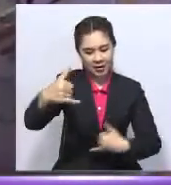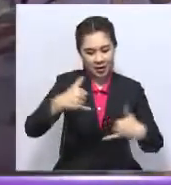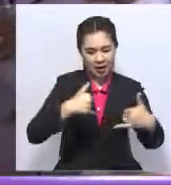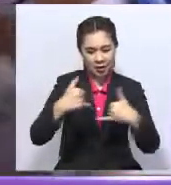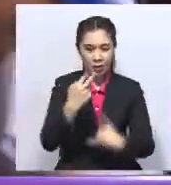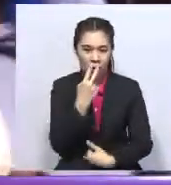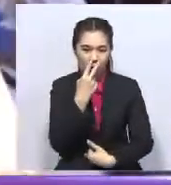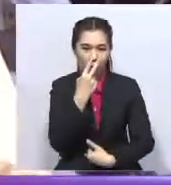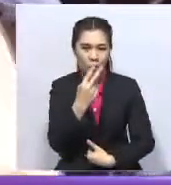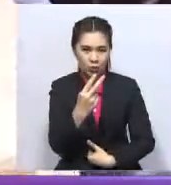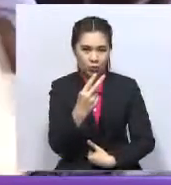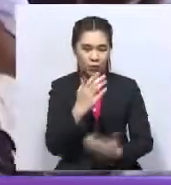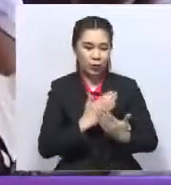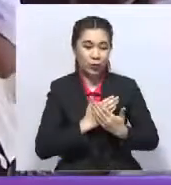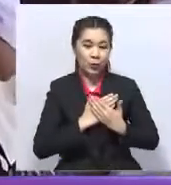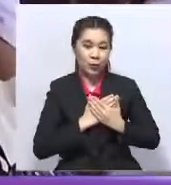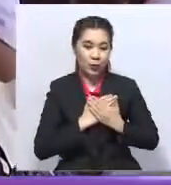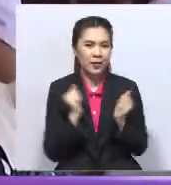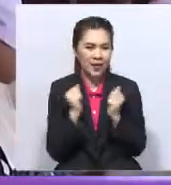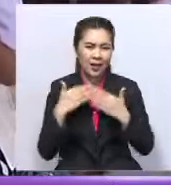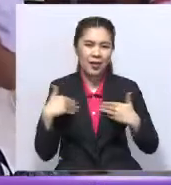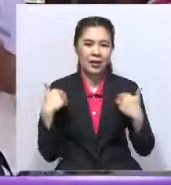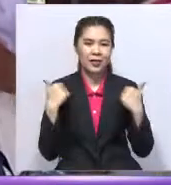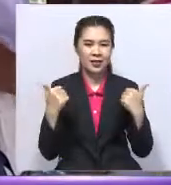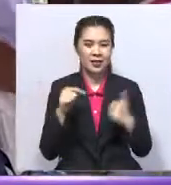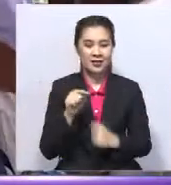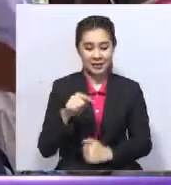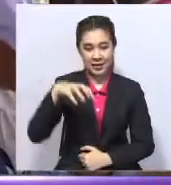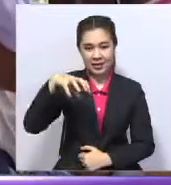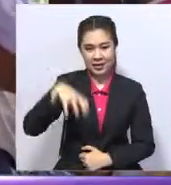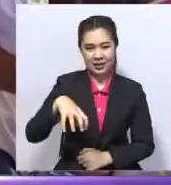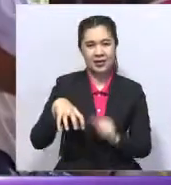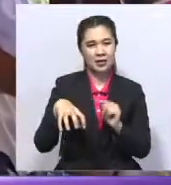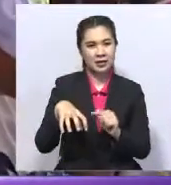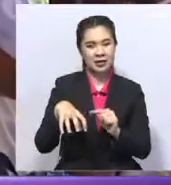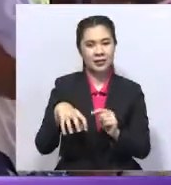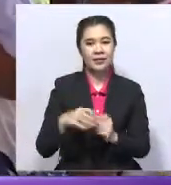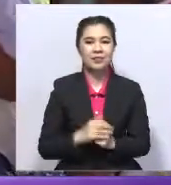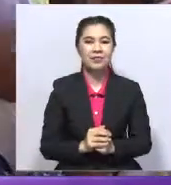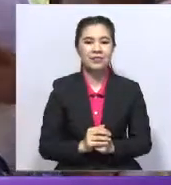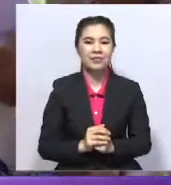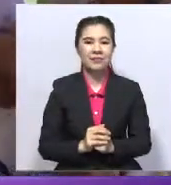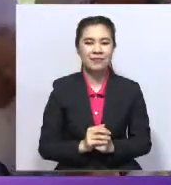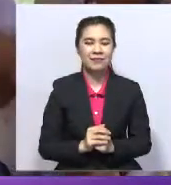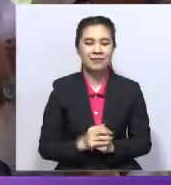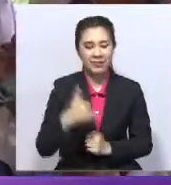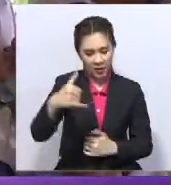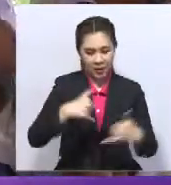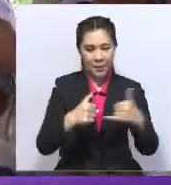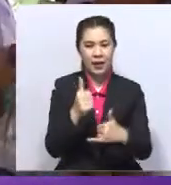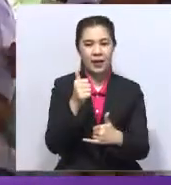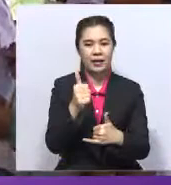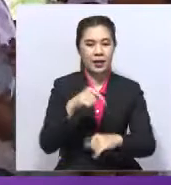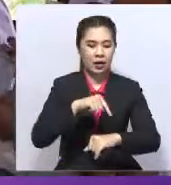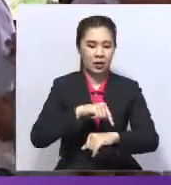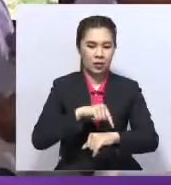ยวชมงานอุ่นไอรักคลายความหนาวนะครับณพระลานพระราชวังดุสิตและสนามเสือป่านะครับก็สามารถเดินทางมาได้นะครับจนถึงเว